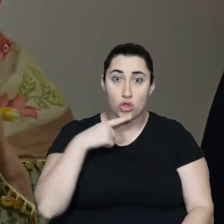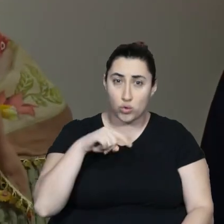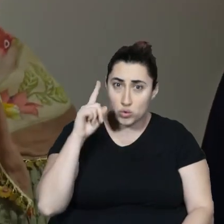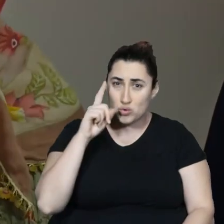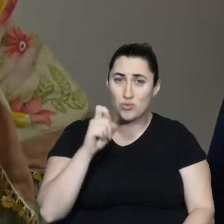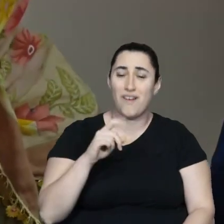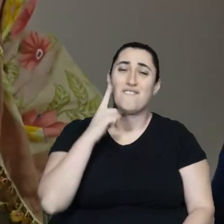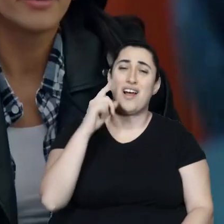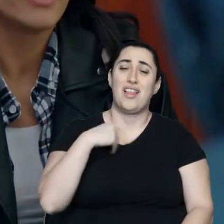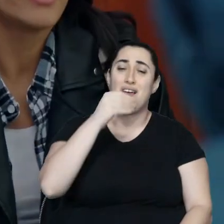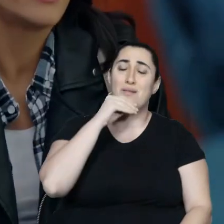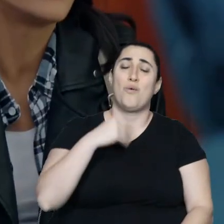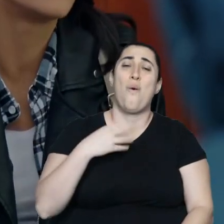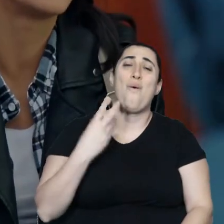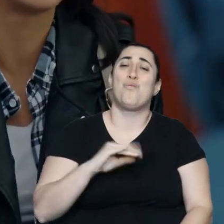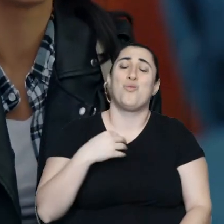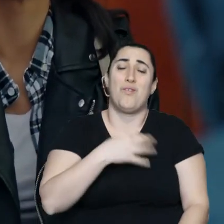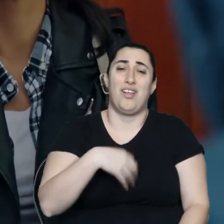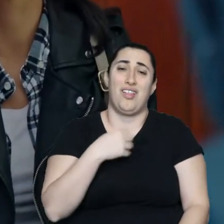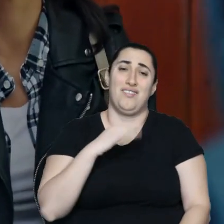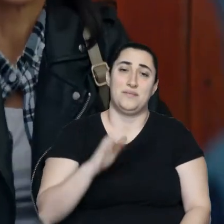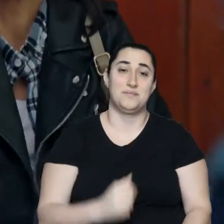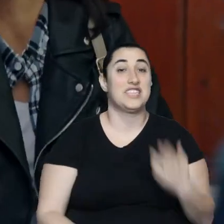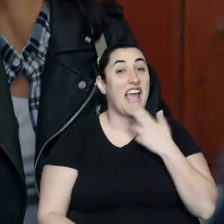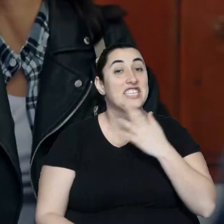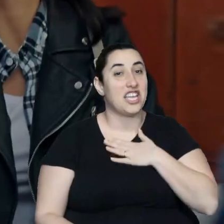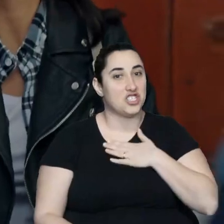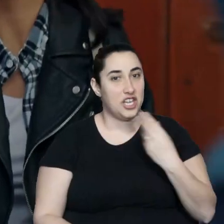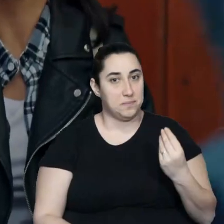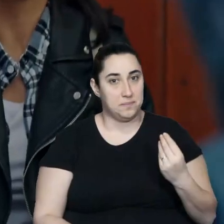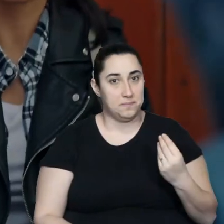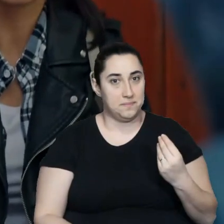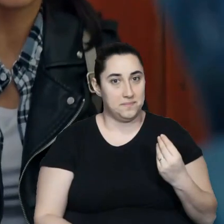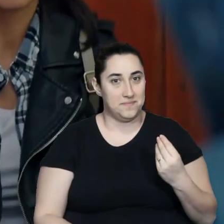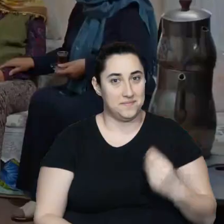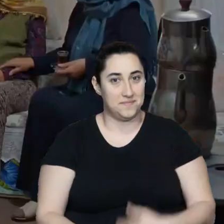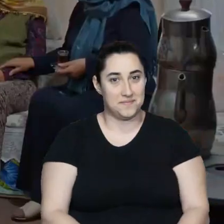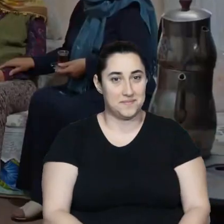mu? Bana dokunuyor evladım. Teyzeciğim!